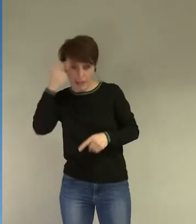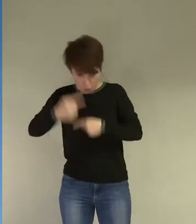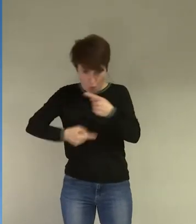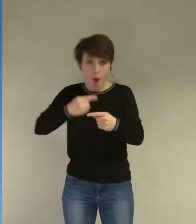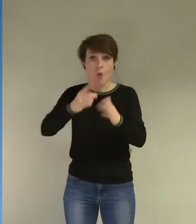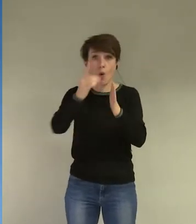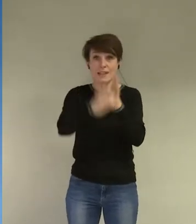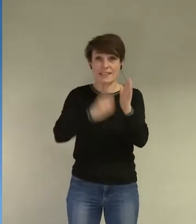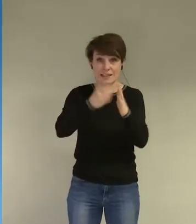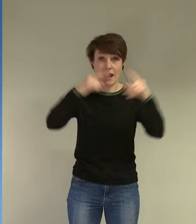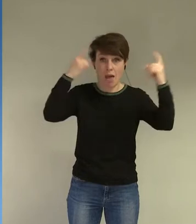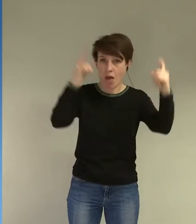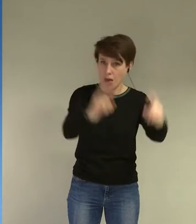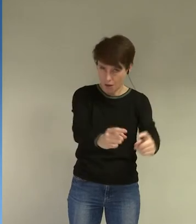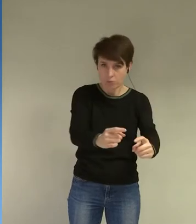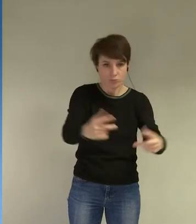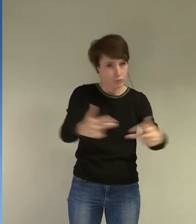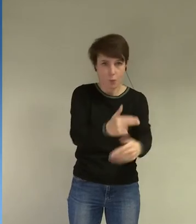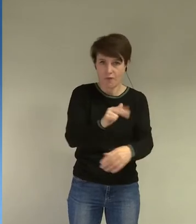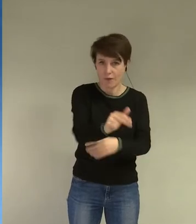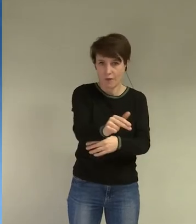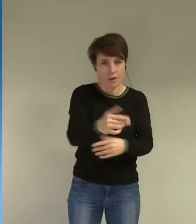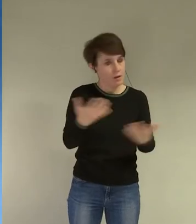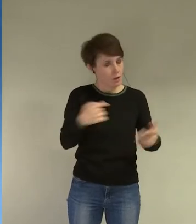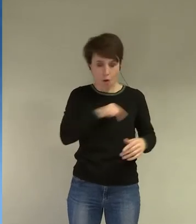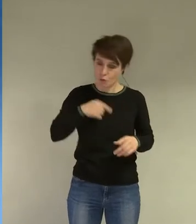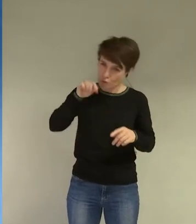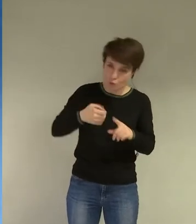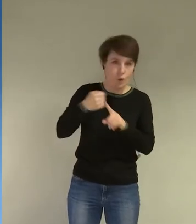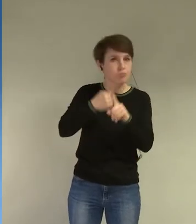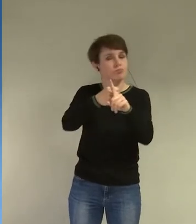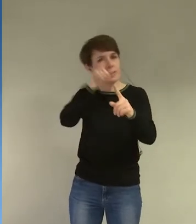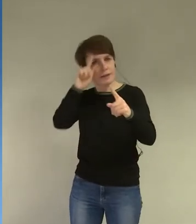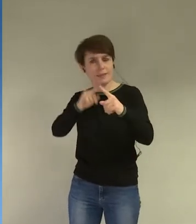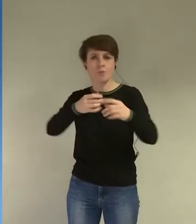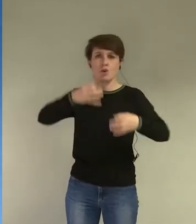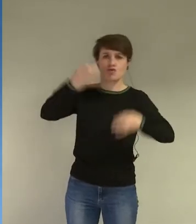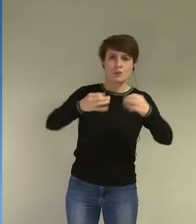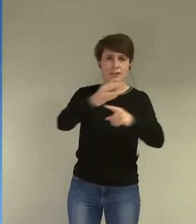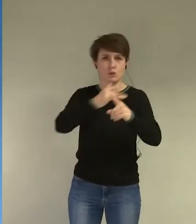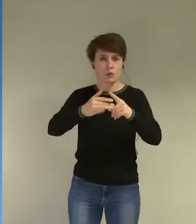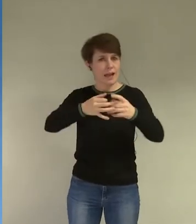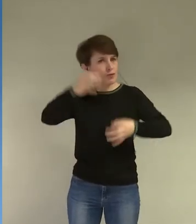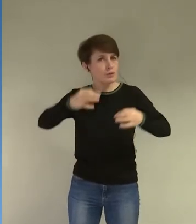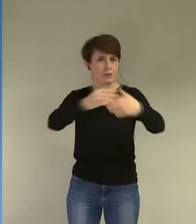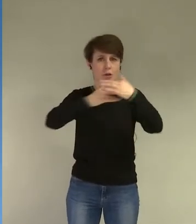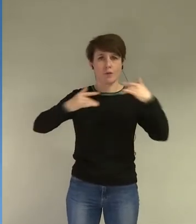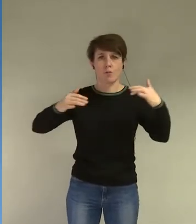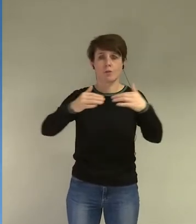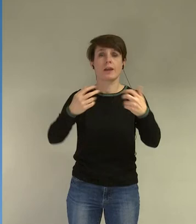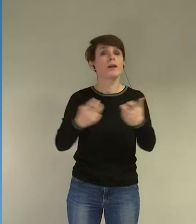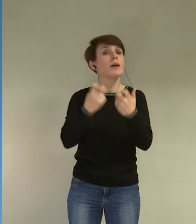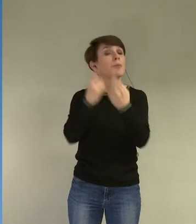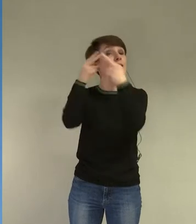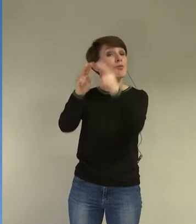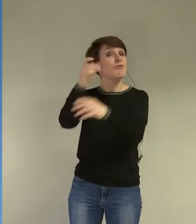du diesel et nous devons rester et pionnier sur la justice sociale et environnementale à titre d'exemple la ville de strasbourg